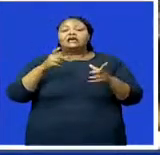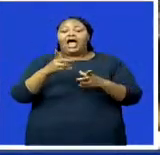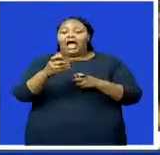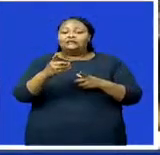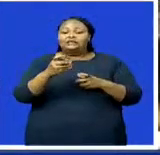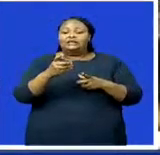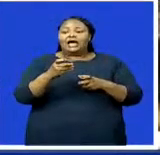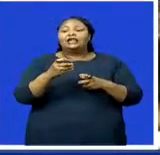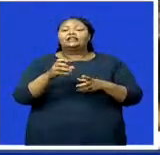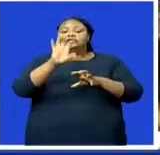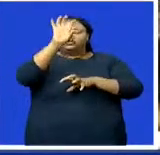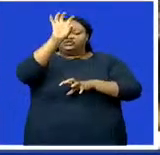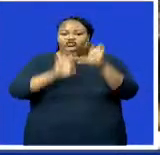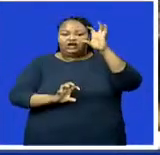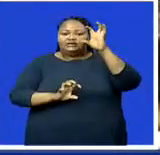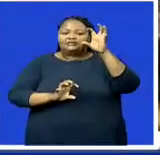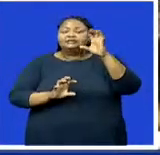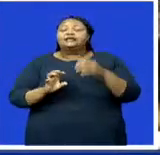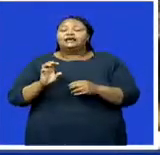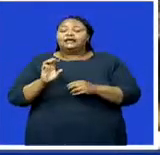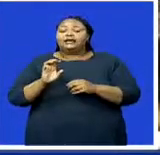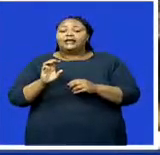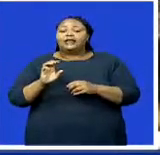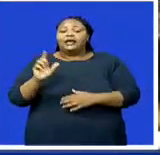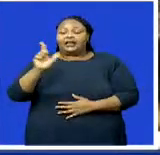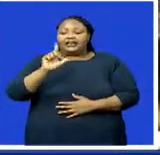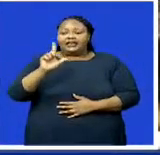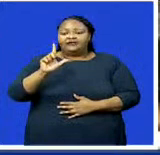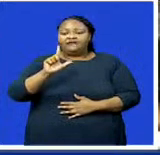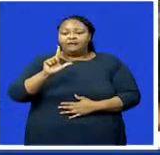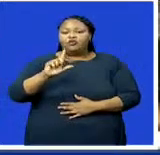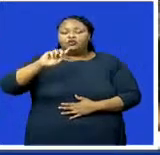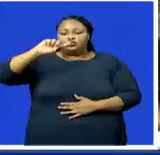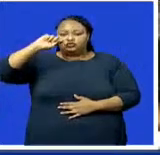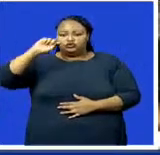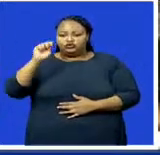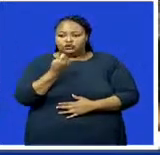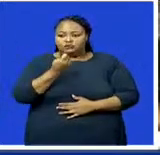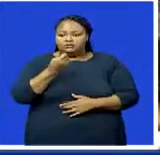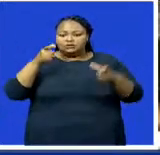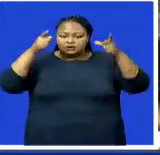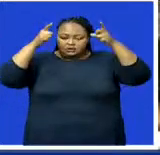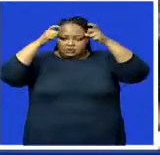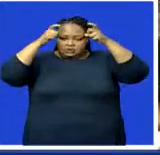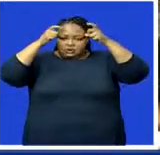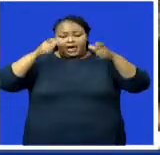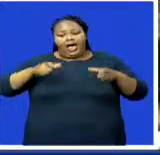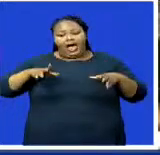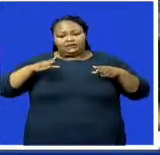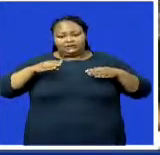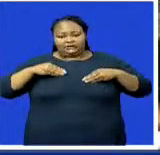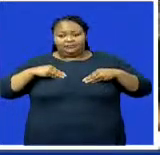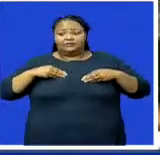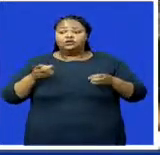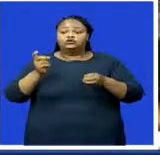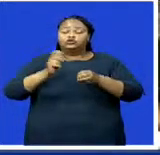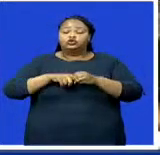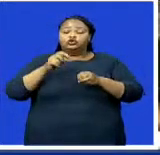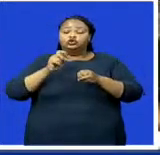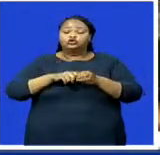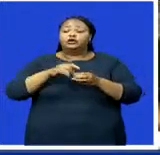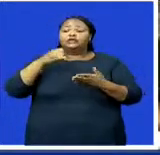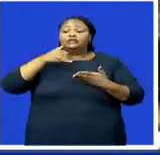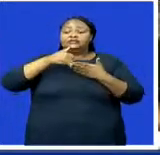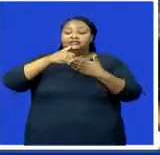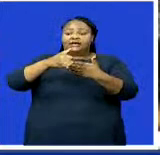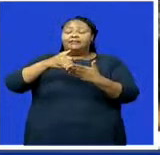Chelsea, Manchester United, Liverpool kanye neTottenham Hotspurs sekavumile ukuthi adaba ingcenye yenza ebe European Super